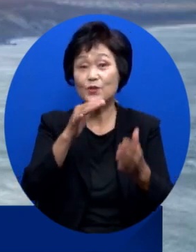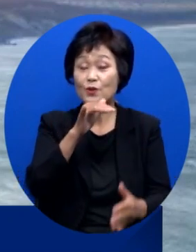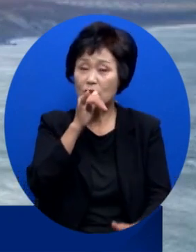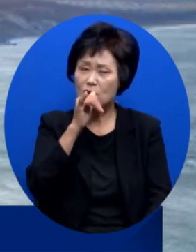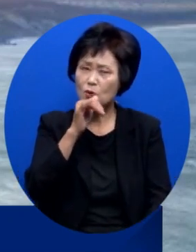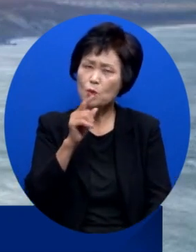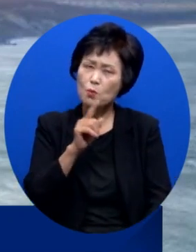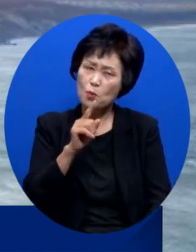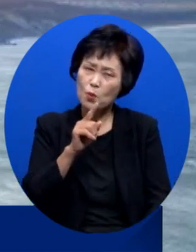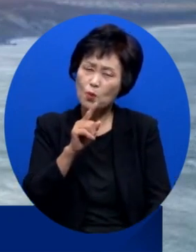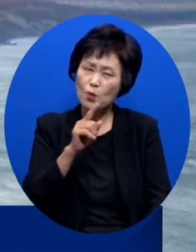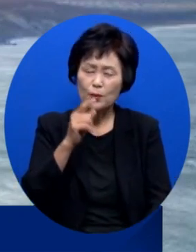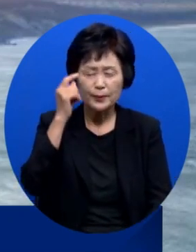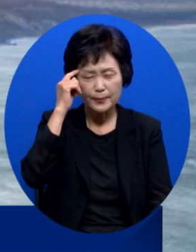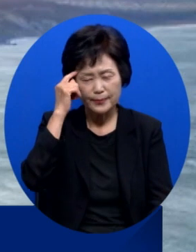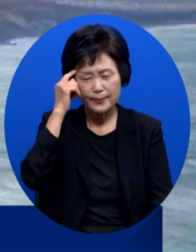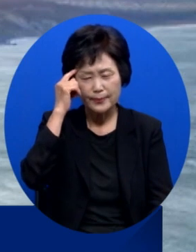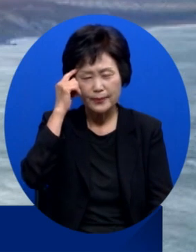이어져온 찬송가가